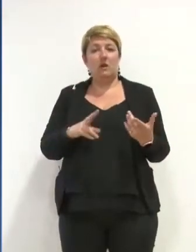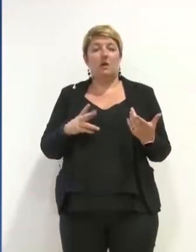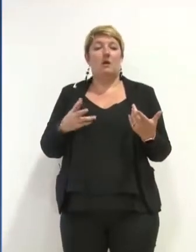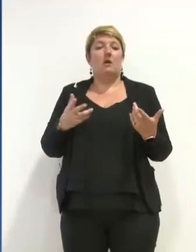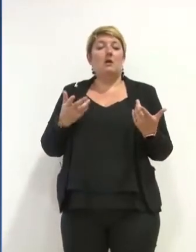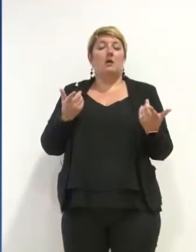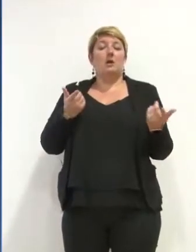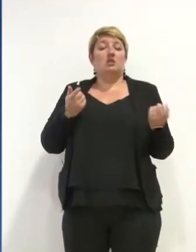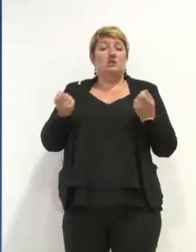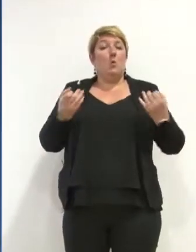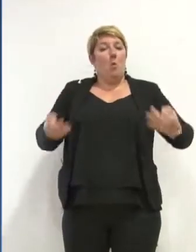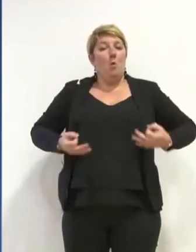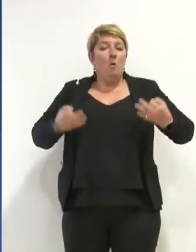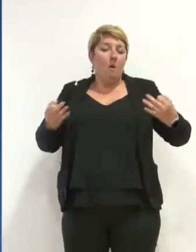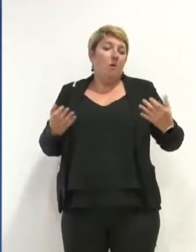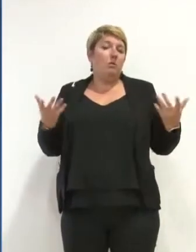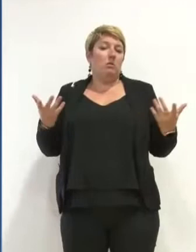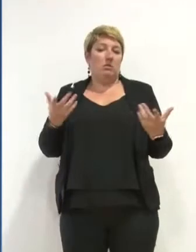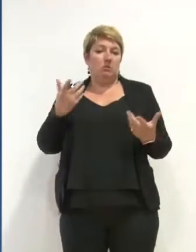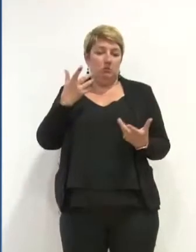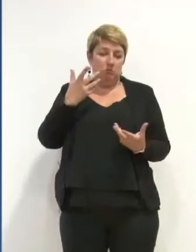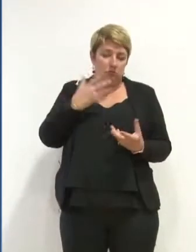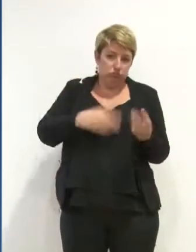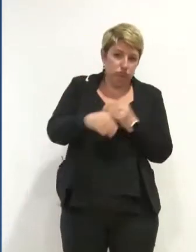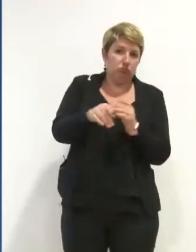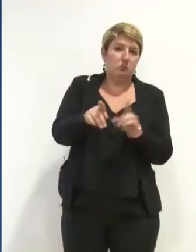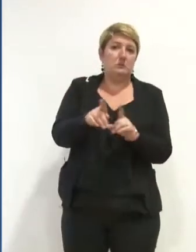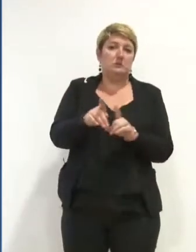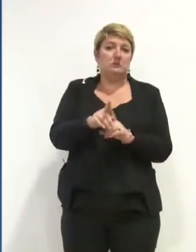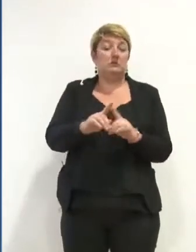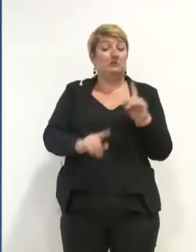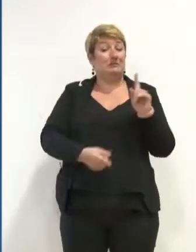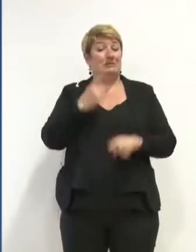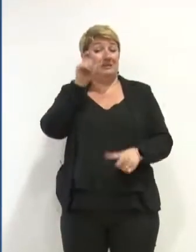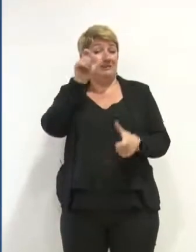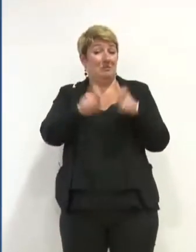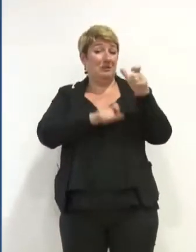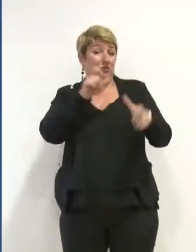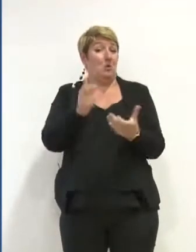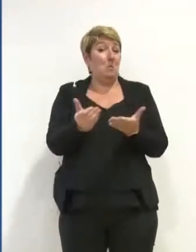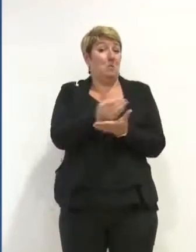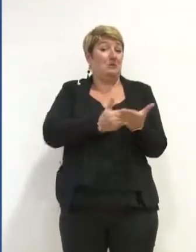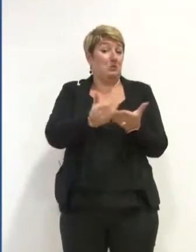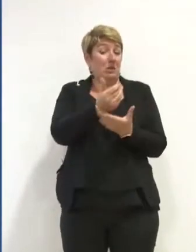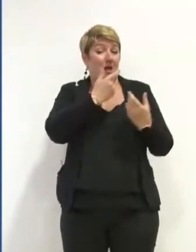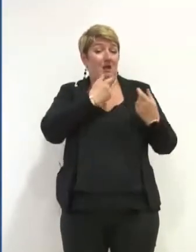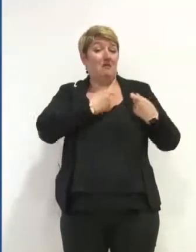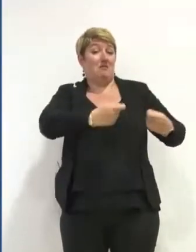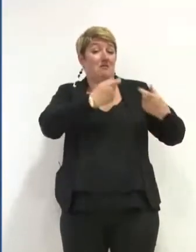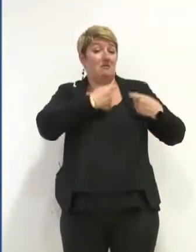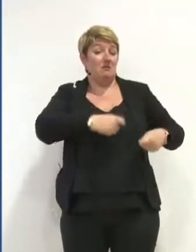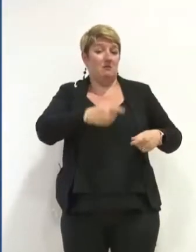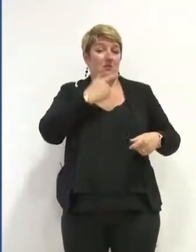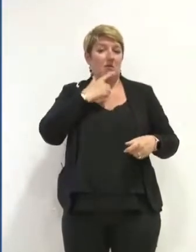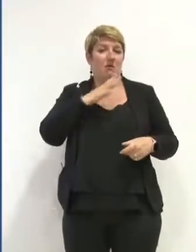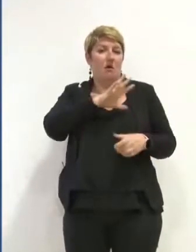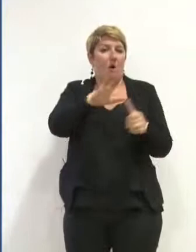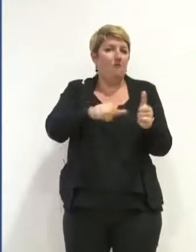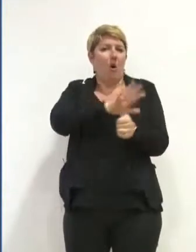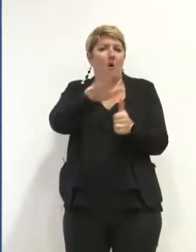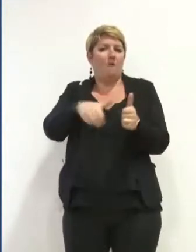également. Dans le même temps, les dépenses de gestion courante, et en particulier celles du personnel, avec des recours au renfort plus importants